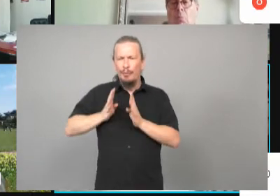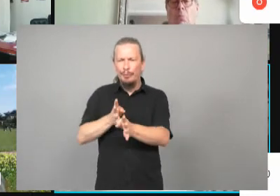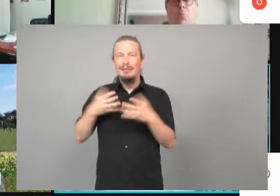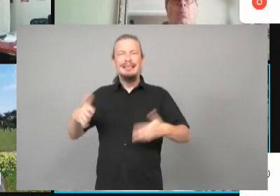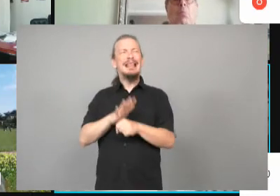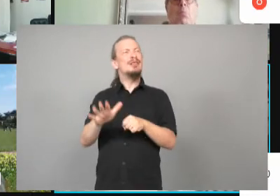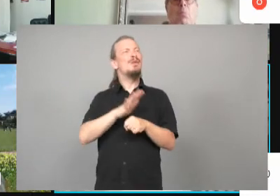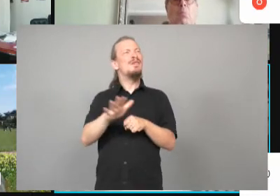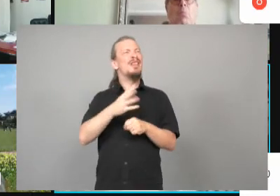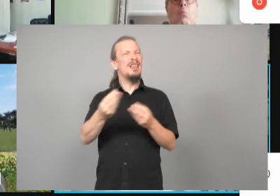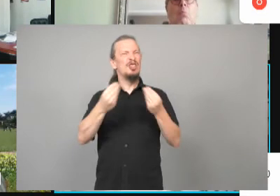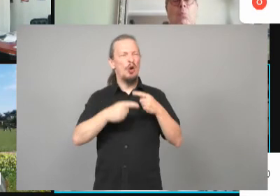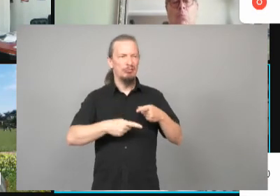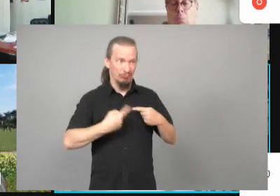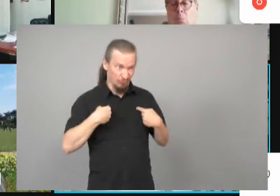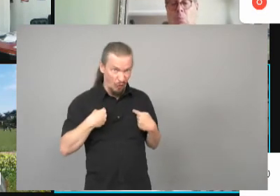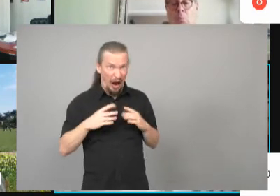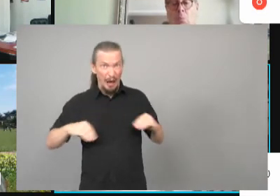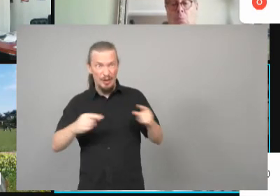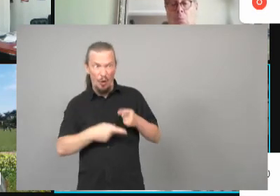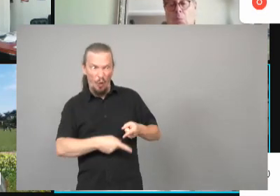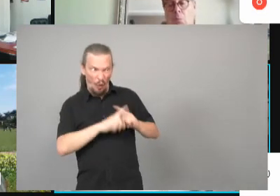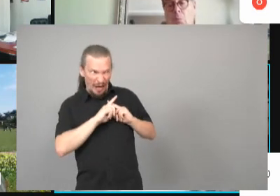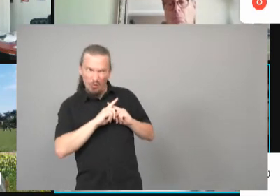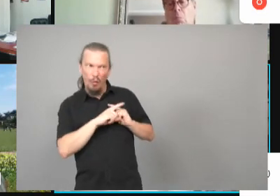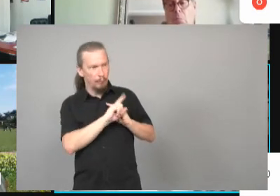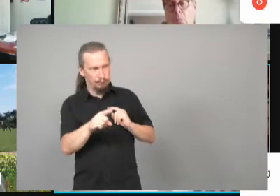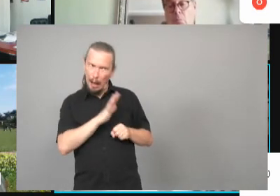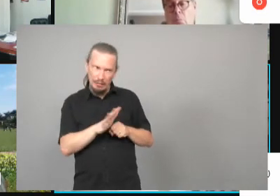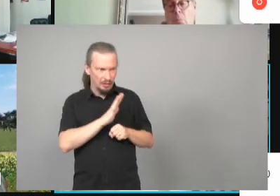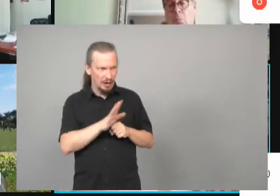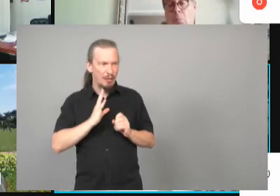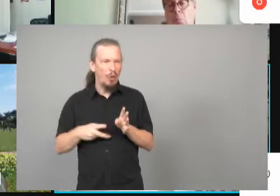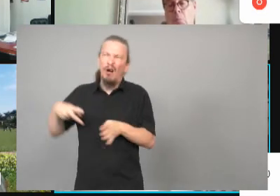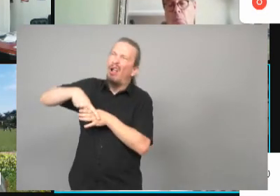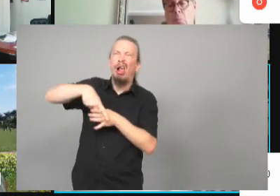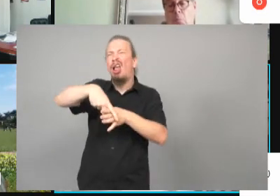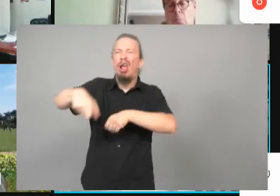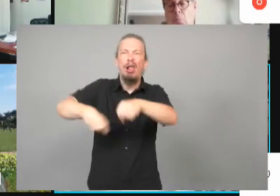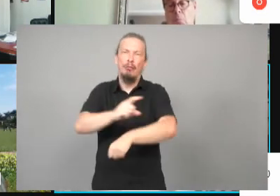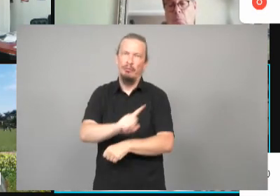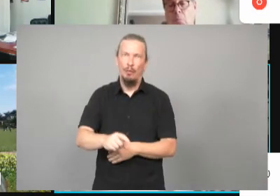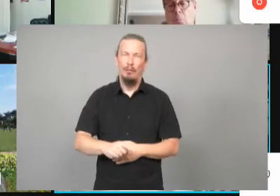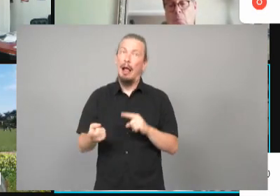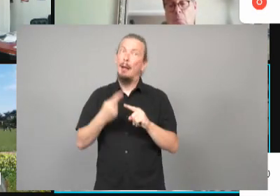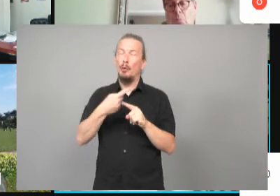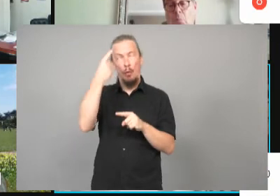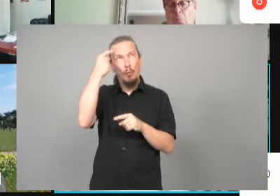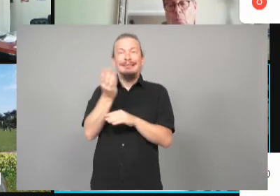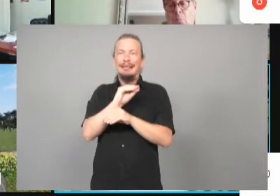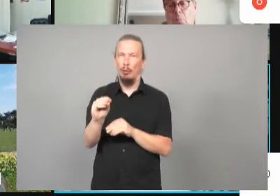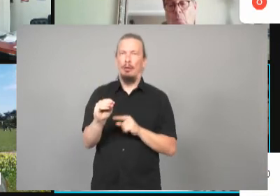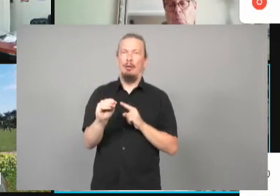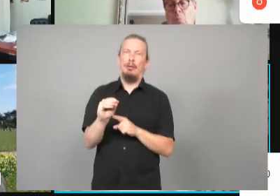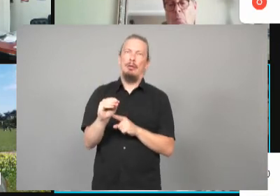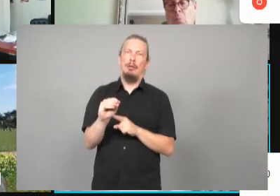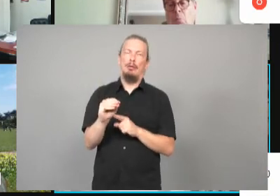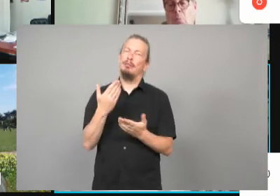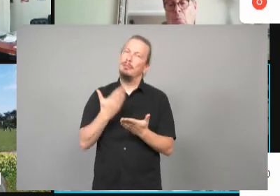massivement les métropolitains de prendre leur vélo. L'attente est d'être en sécurité. C'est ce qui a été